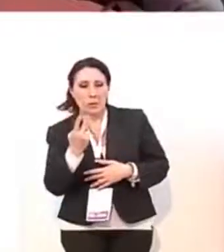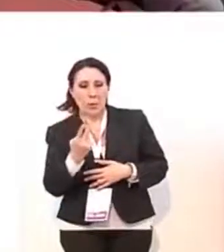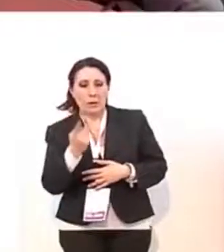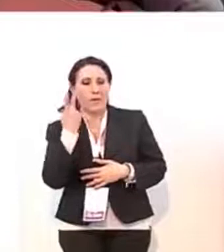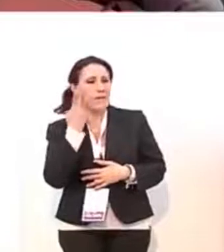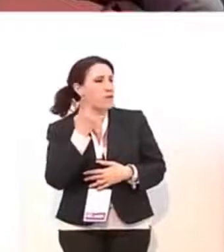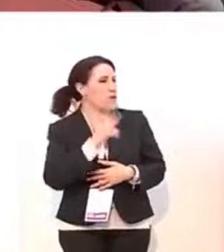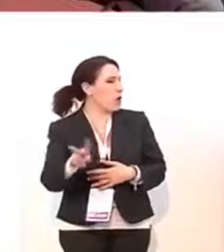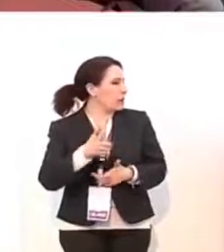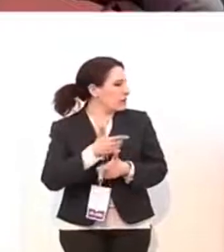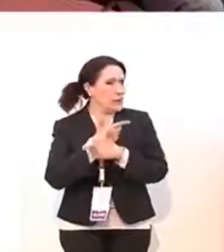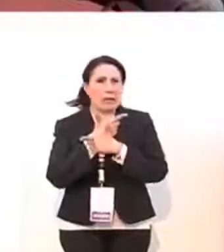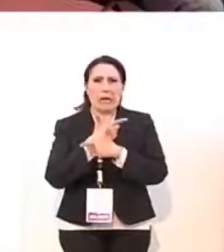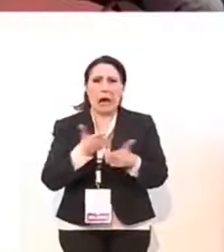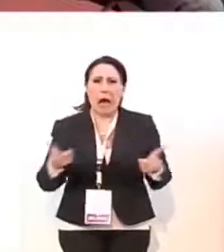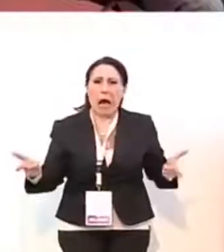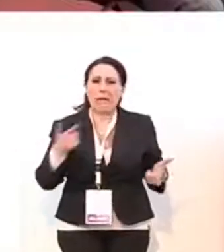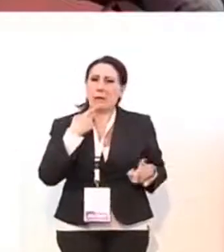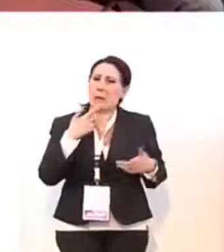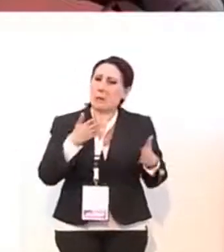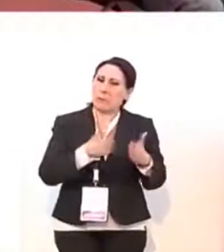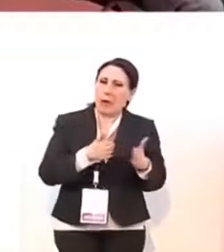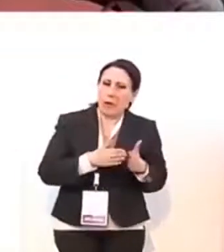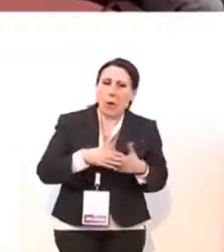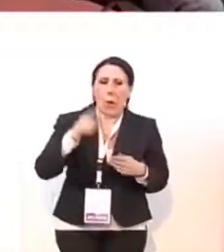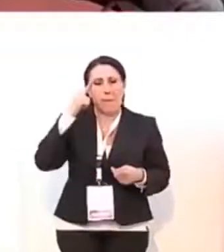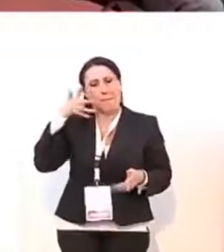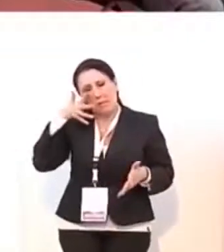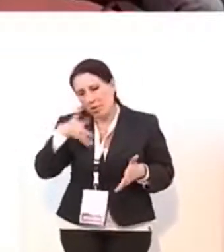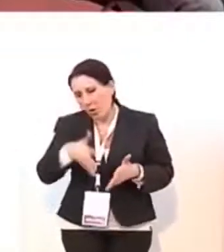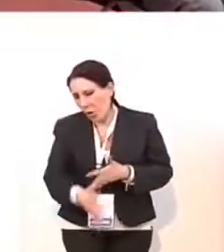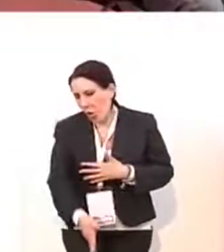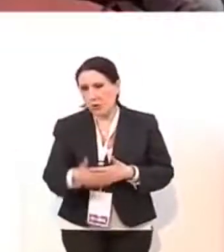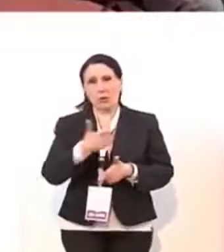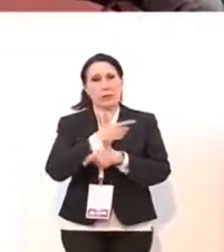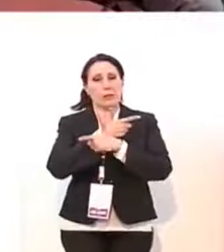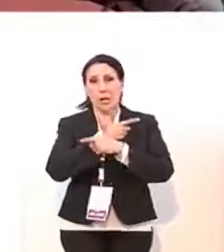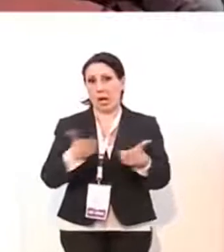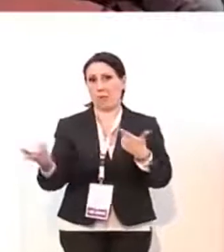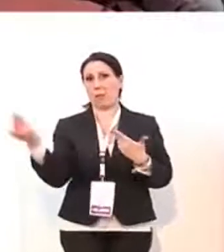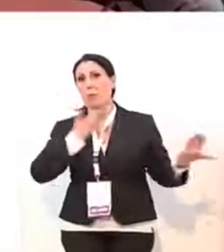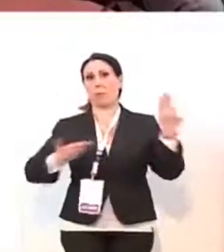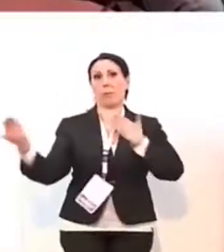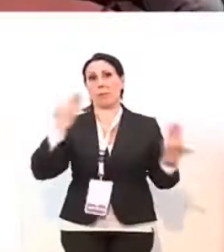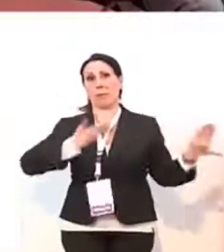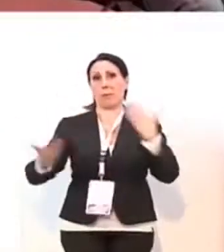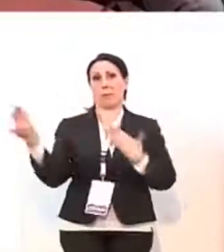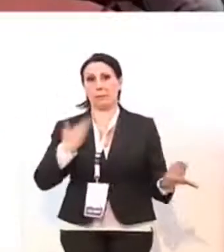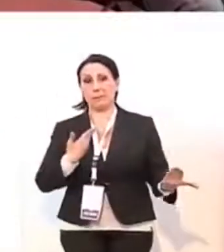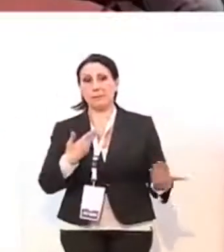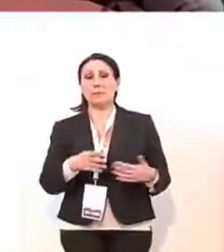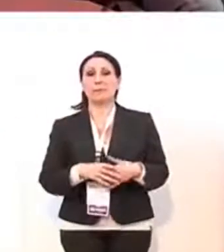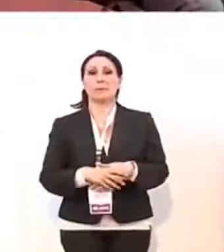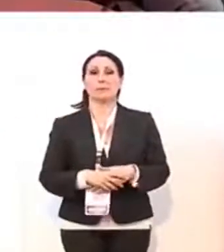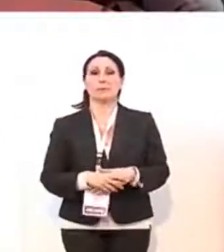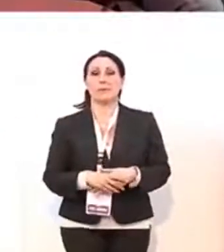violenza inaudita che diventa anche il veicolo della violenza poi fisica, non solo di quella psicologica, a volte diventa il veicolo anche della